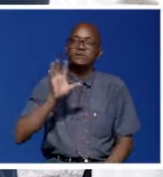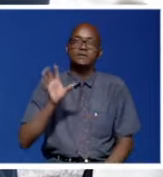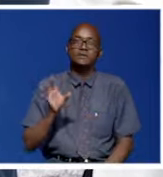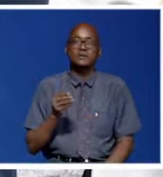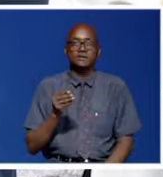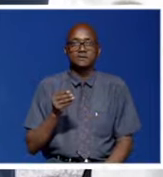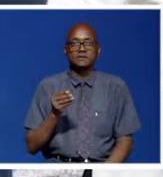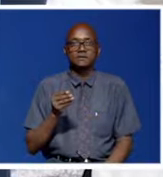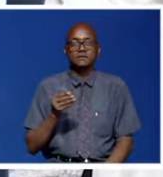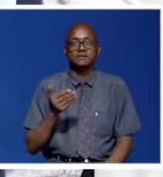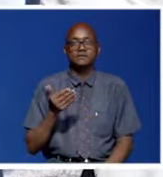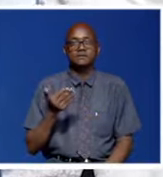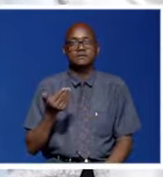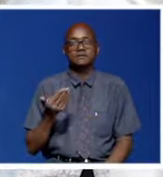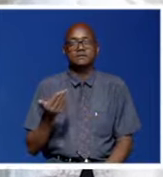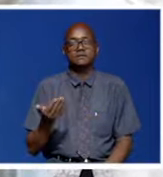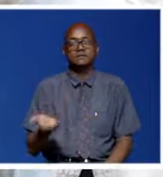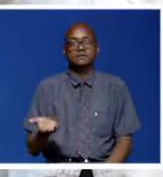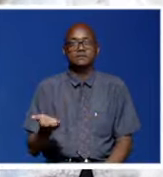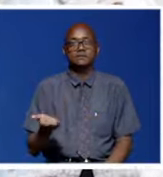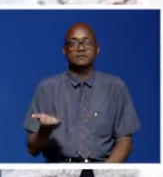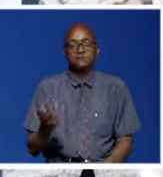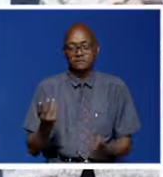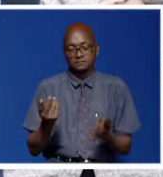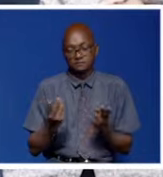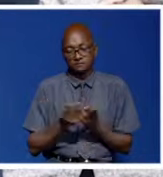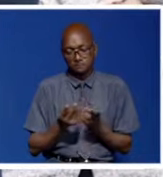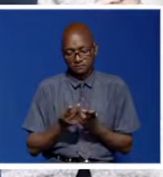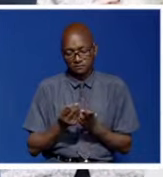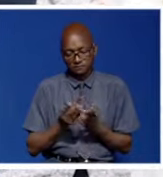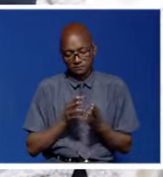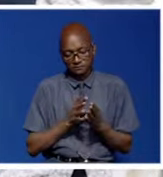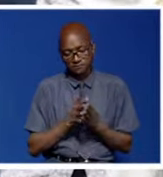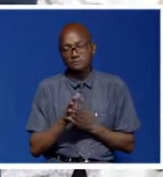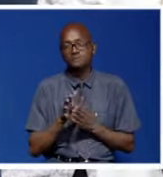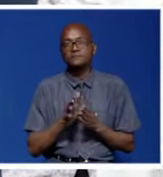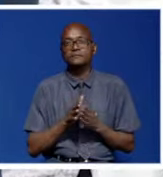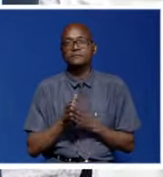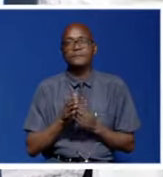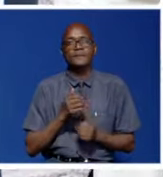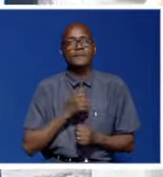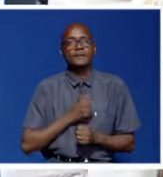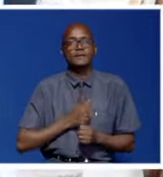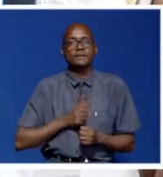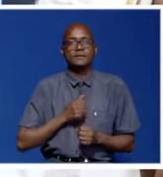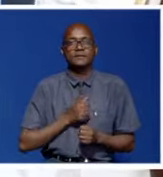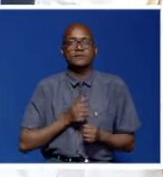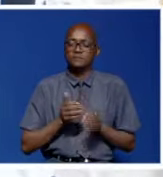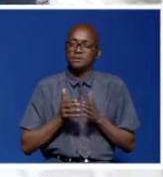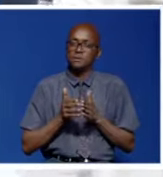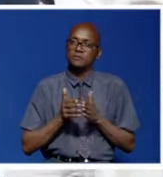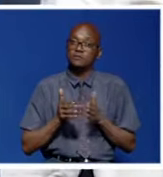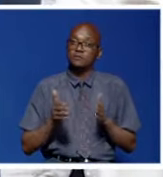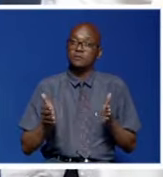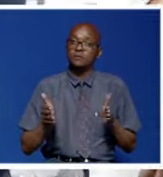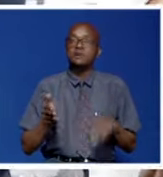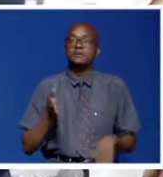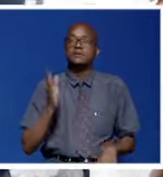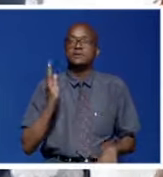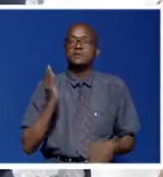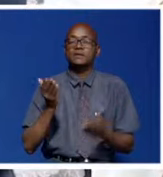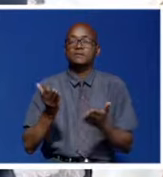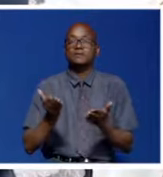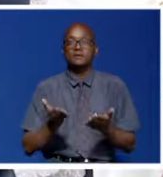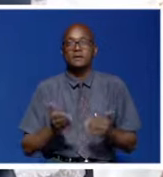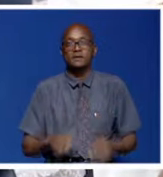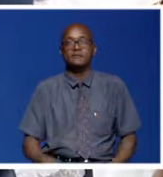Tanzania, na kwamba kama ambavyo nimeeleza juu ya masikitiko makubwa ambayo serikali imepokea.